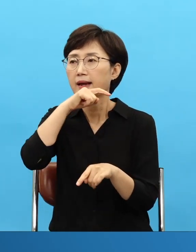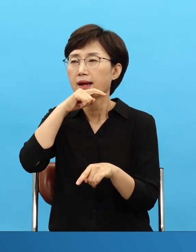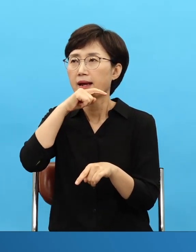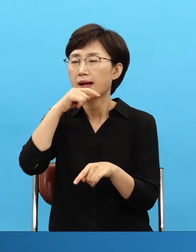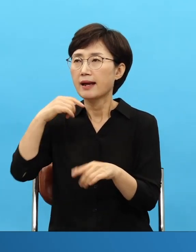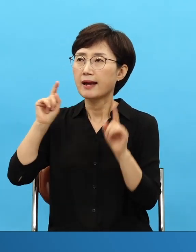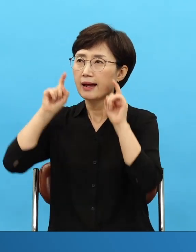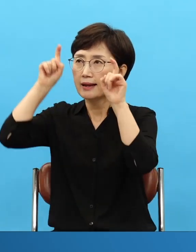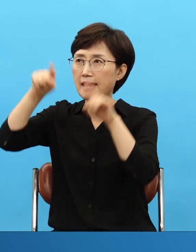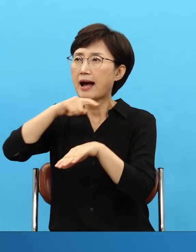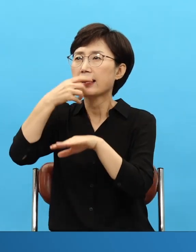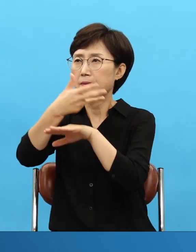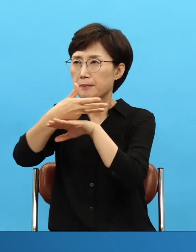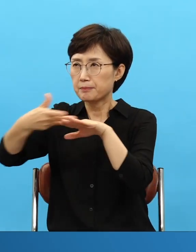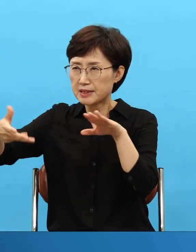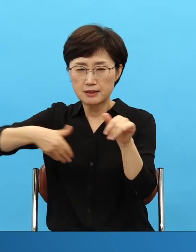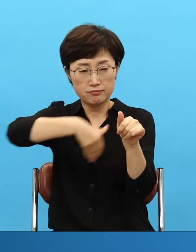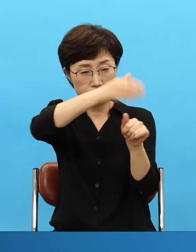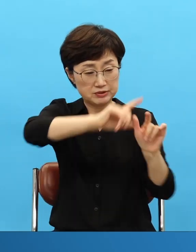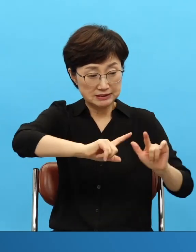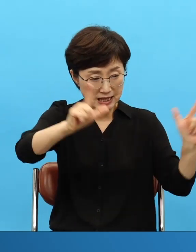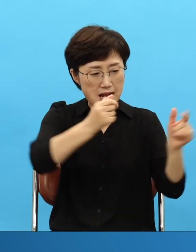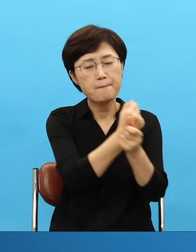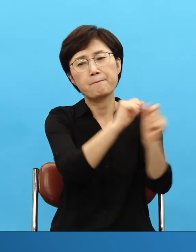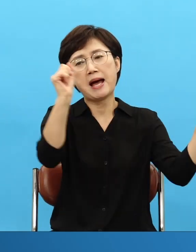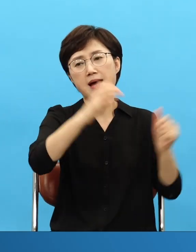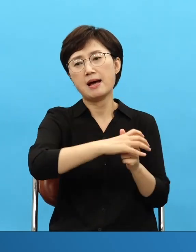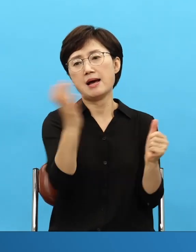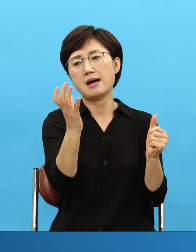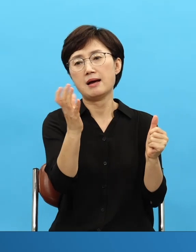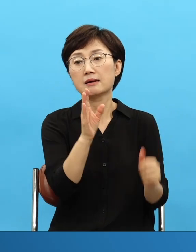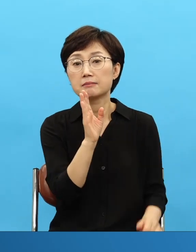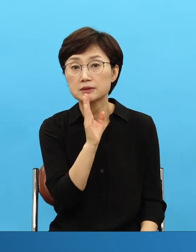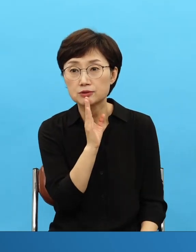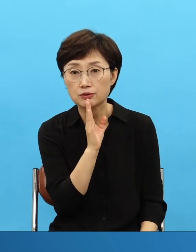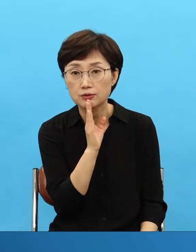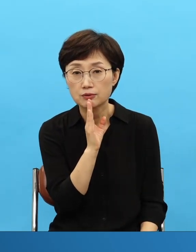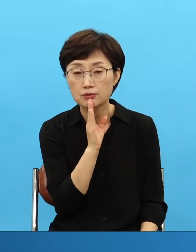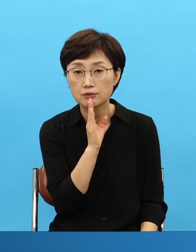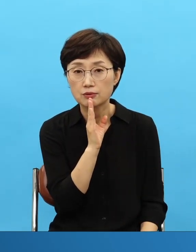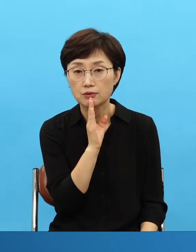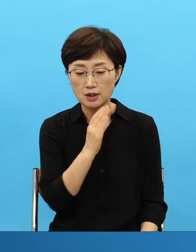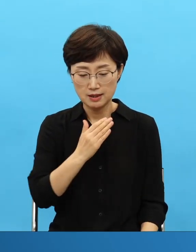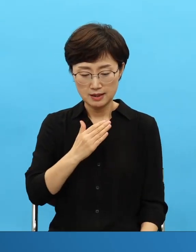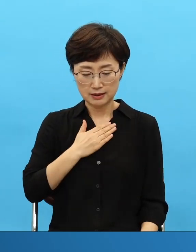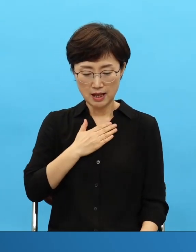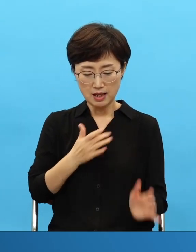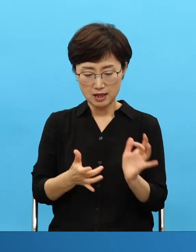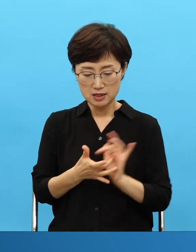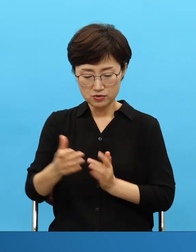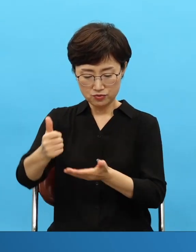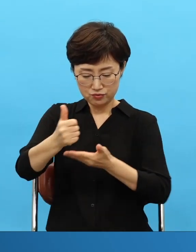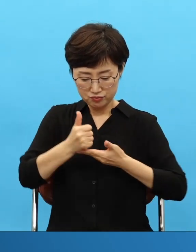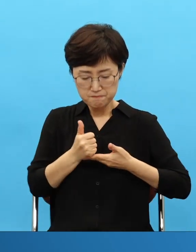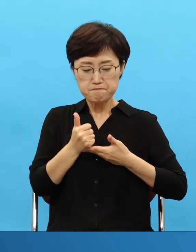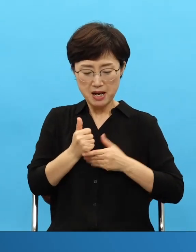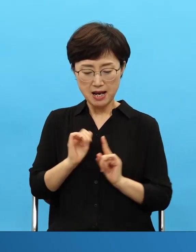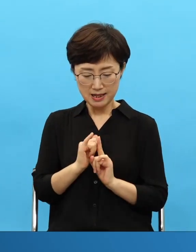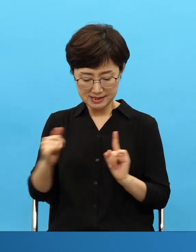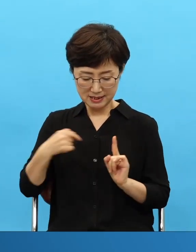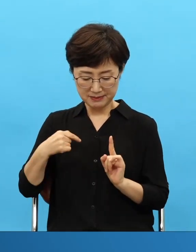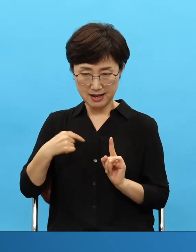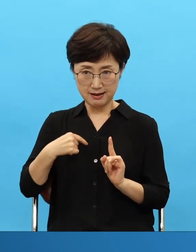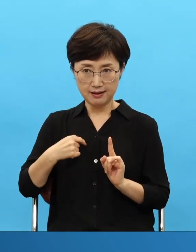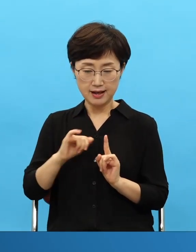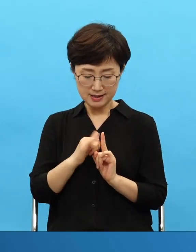set free. With nothing else will it work. 그래서 여러분 지금 여러분 한 명이 여러분 가문 살립니다. 오늘 이 시간에